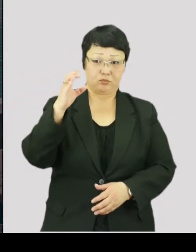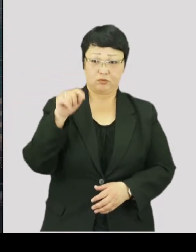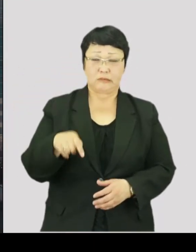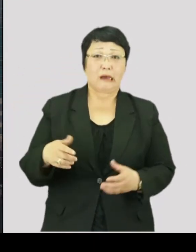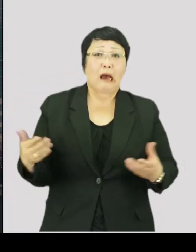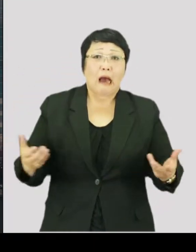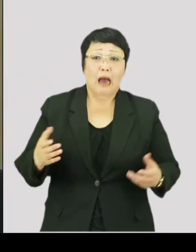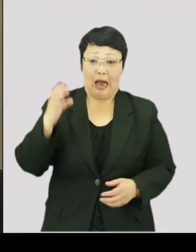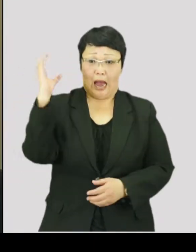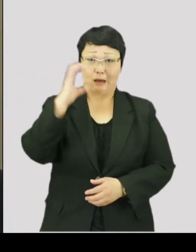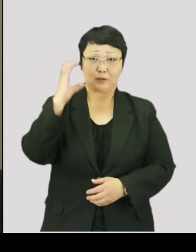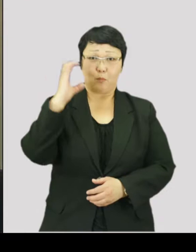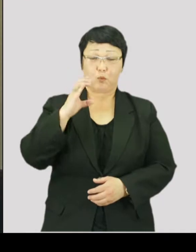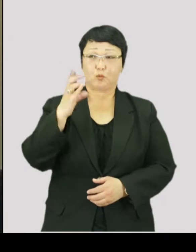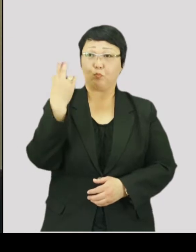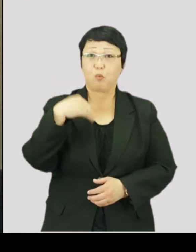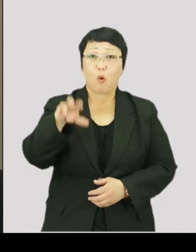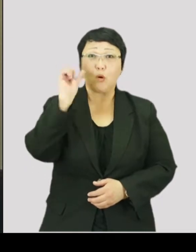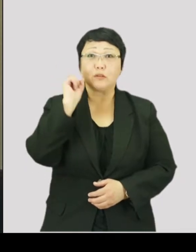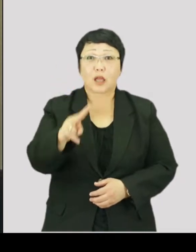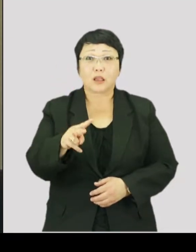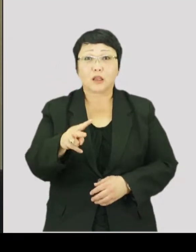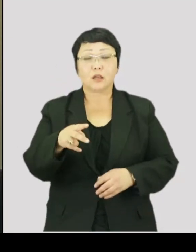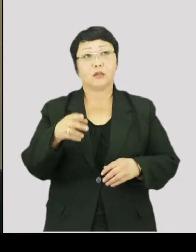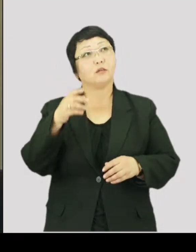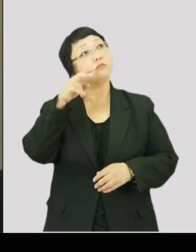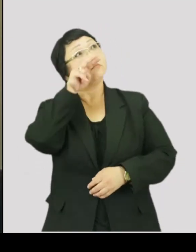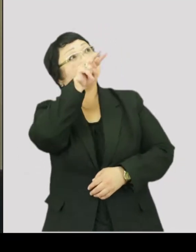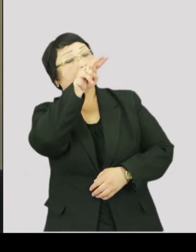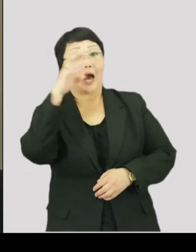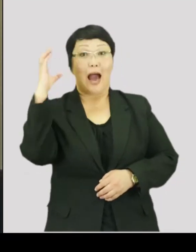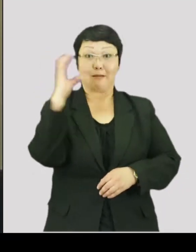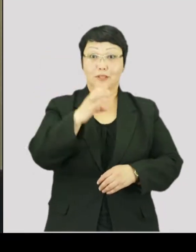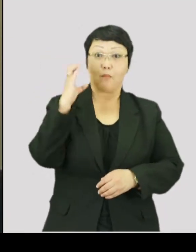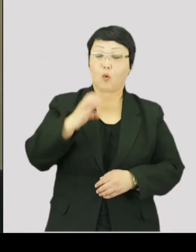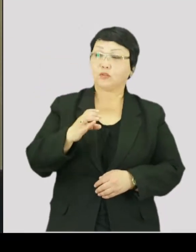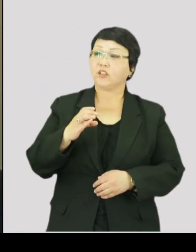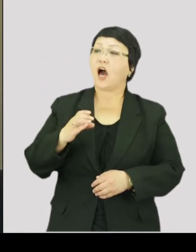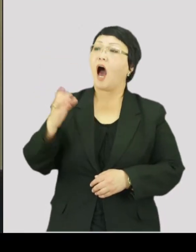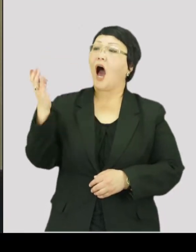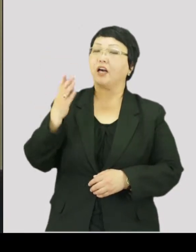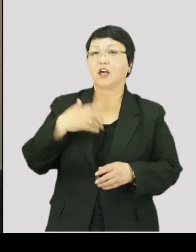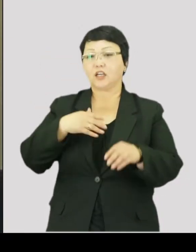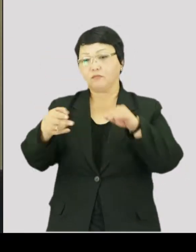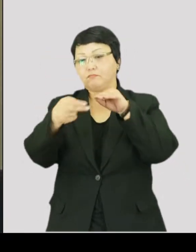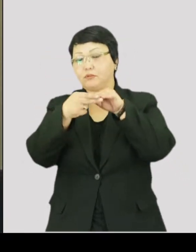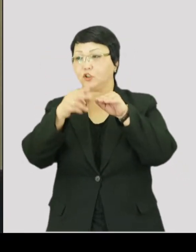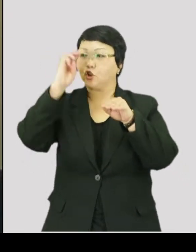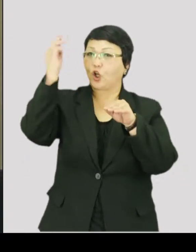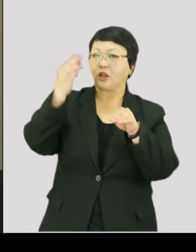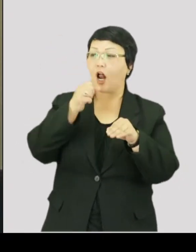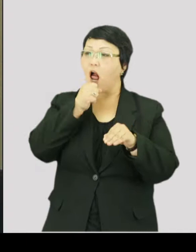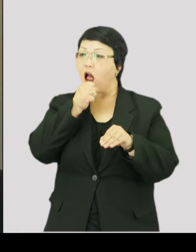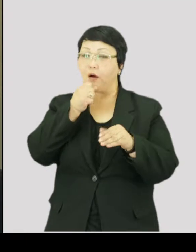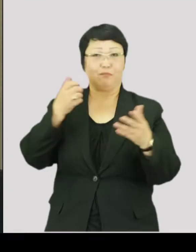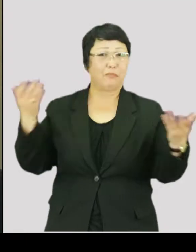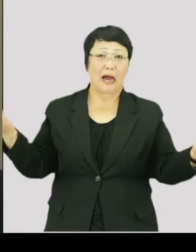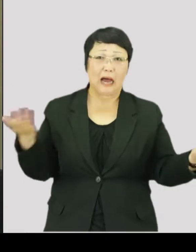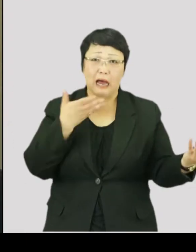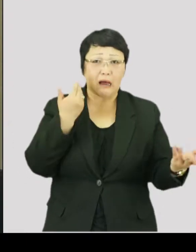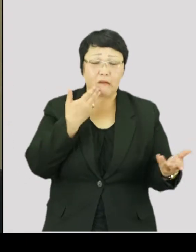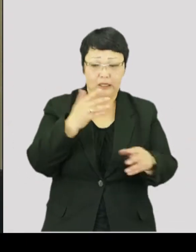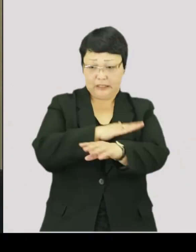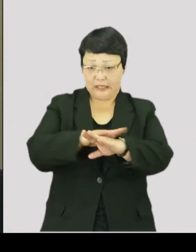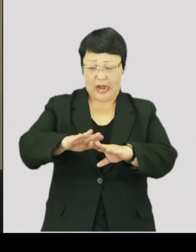Нөгөө уг автобусд маань ерөөсөө хаанхан ямар автобус ирж байгаа хаана ирж байгаа зарлах юм байхгүй. Тэгээ одоо энэ халтргаатаа булгаатай